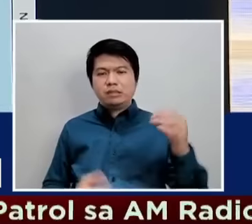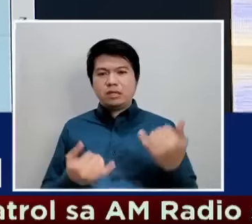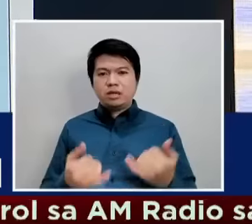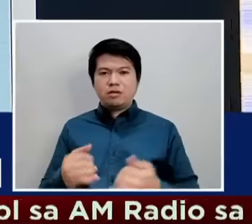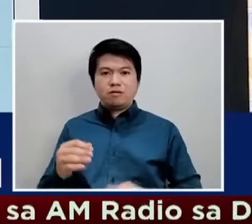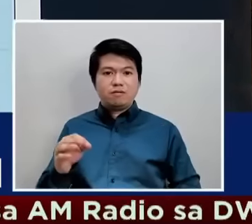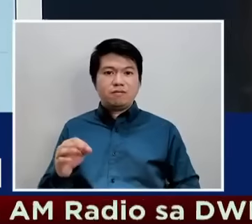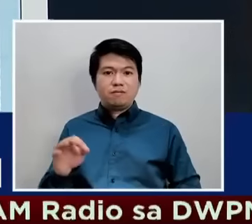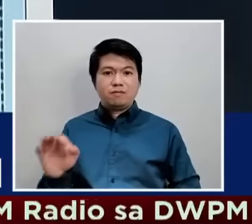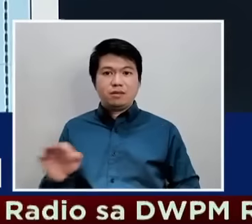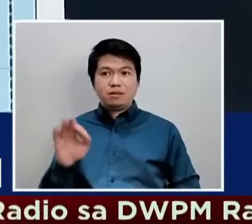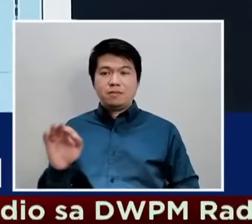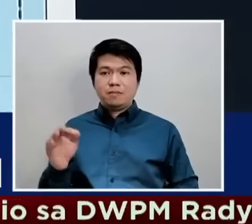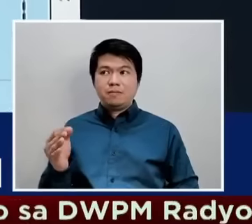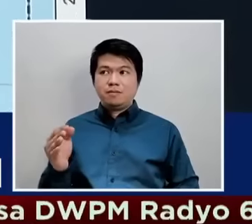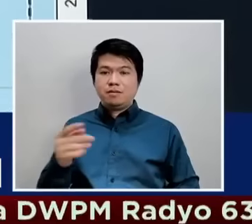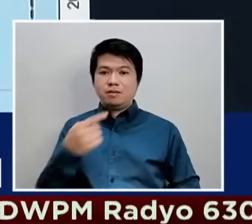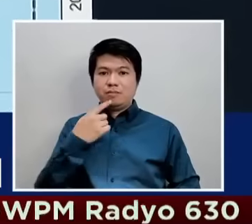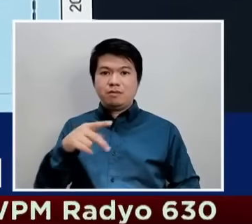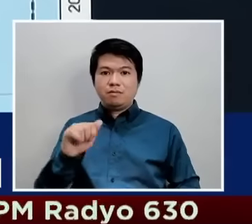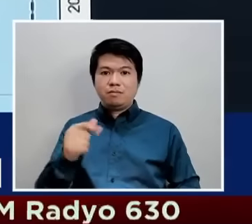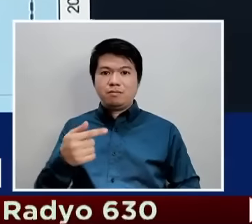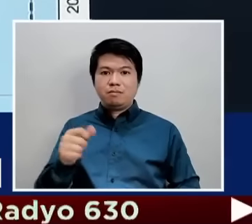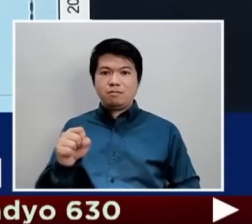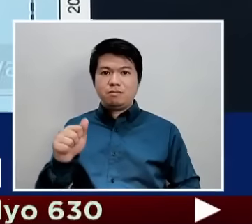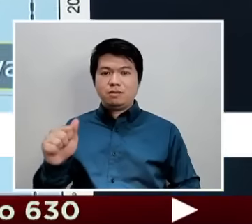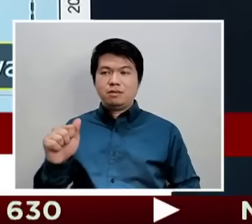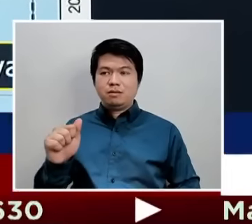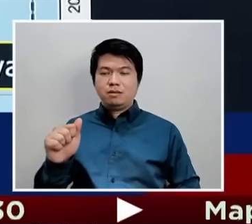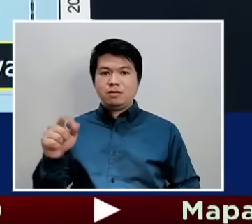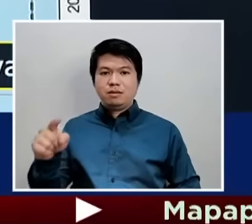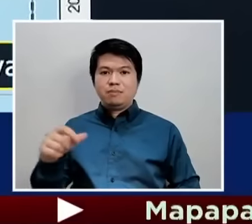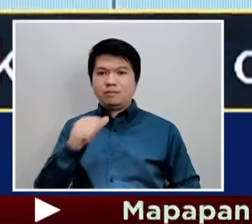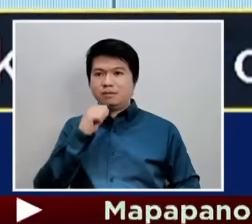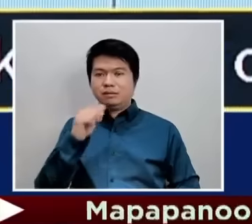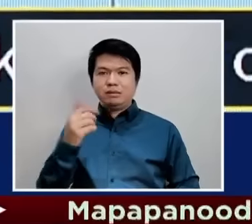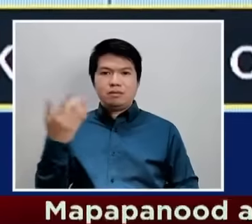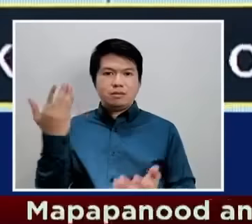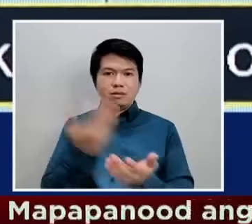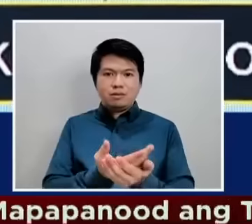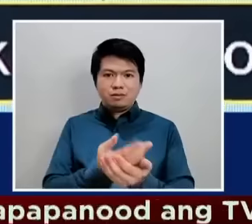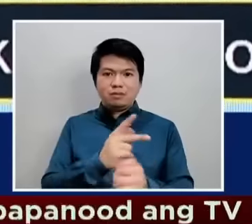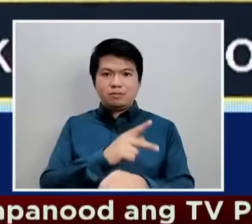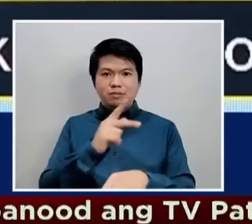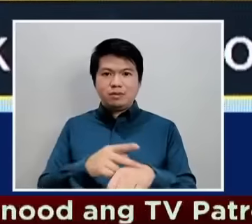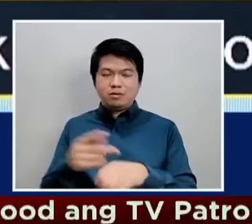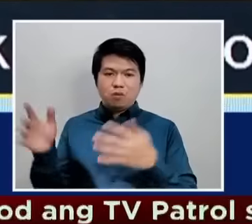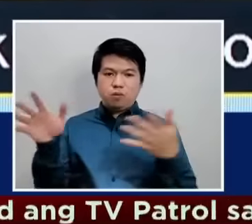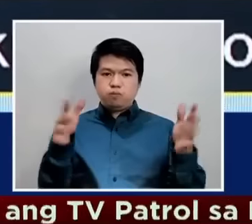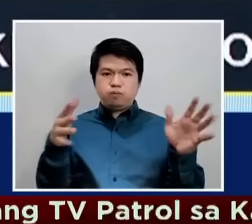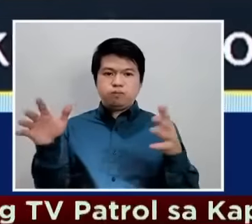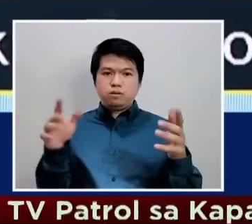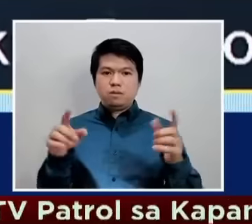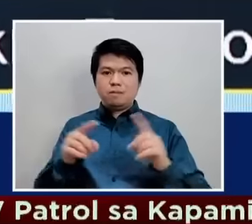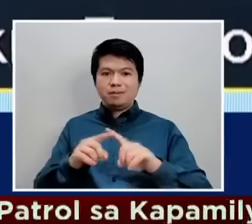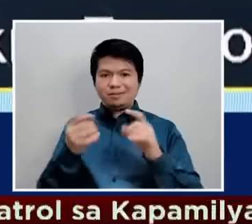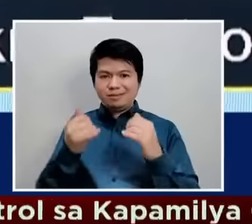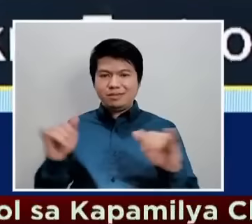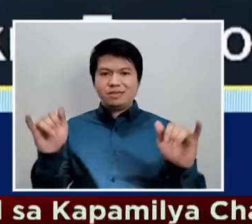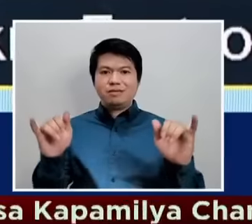malaki ang posibilidad na hindi tumama sa lupa ang binabantayang Tropical Depression Julian, magdadala pa rin ito ng pag-ulan